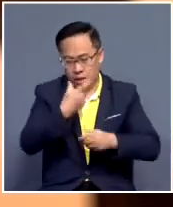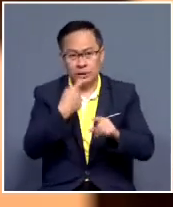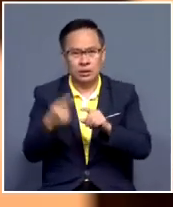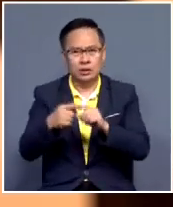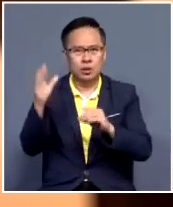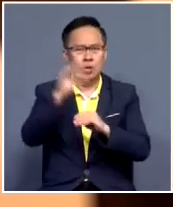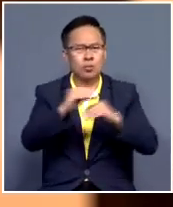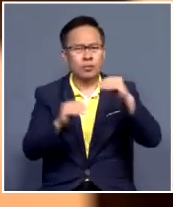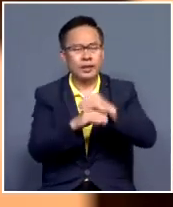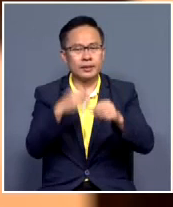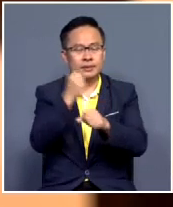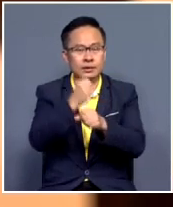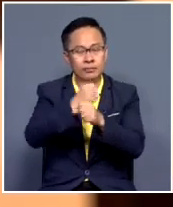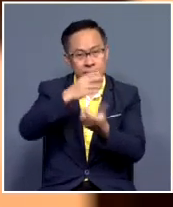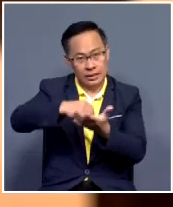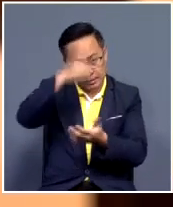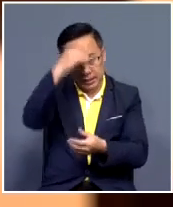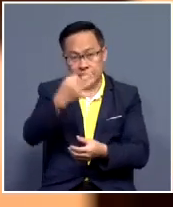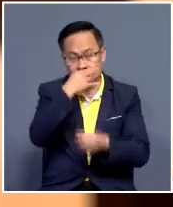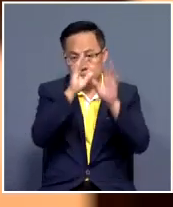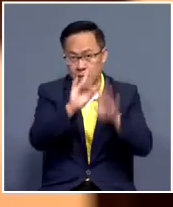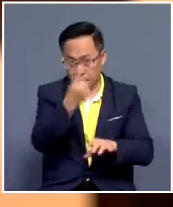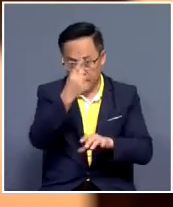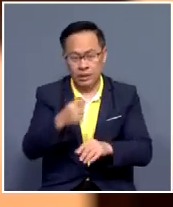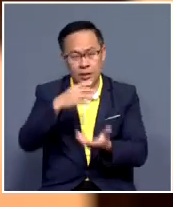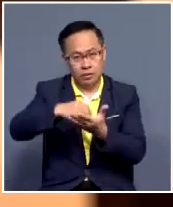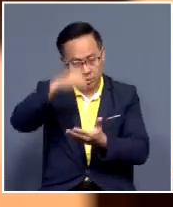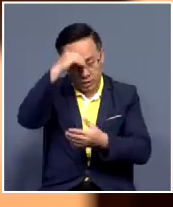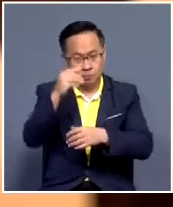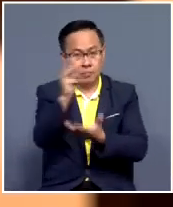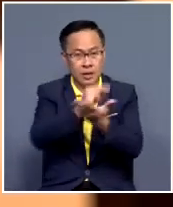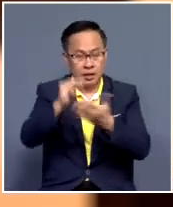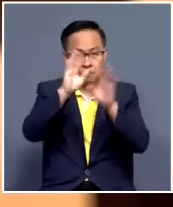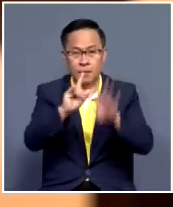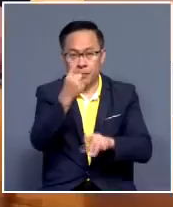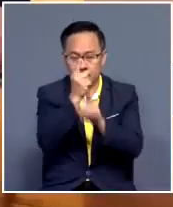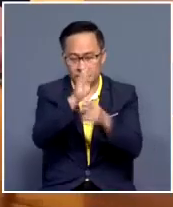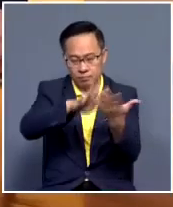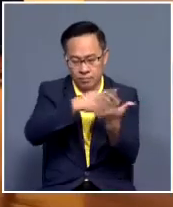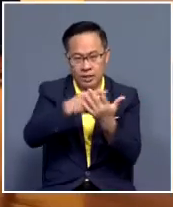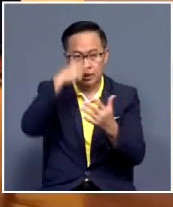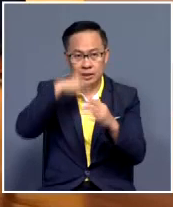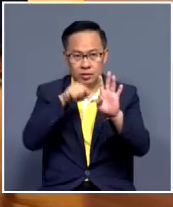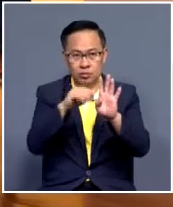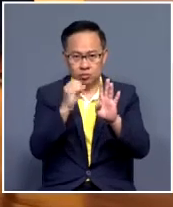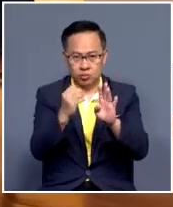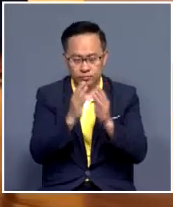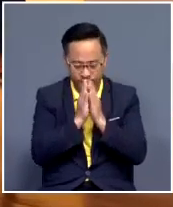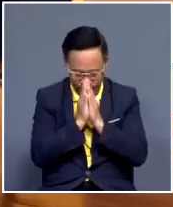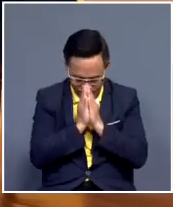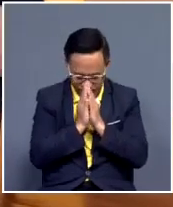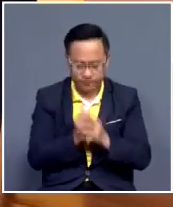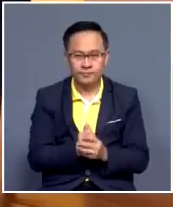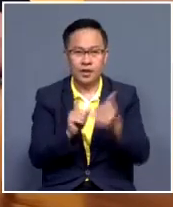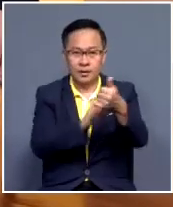ของโครงการผลิตอาชีวะพันธุ์ใหม่และบัณฑิตพันธุ์ใหม่เพื่อให้สอดคล้องกับนโยบายไทยแลนด์ 4.0 ค่ะสวัสดีค่ะ สวัสดีครับ